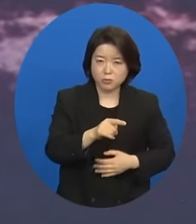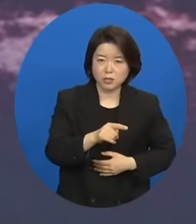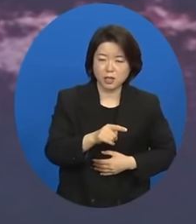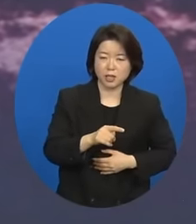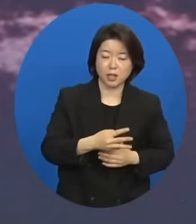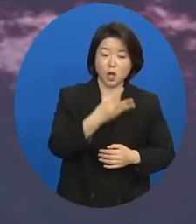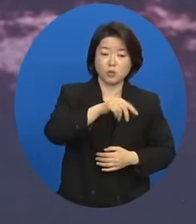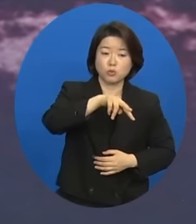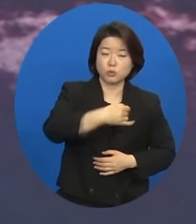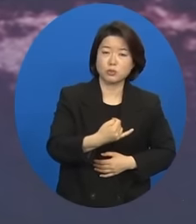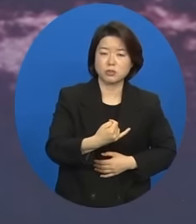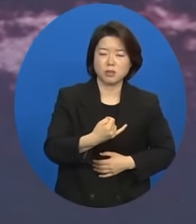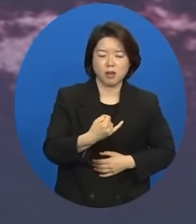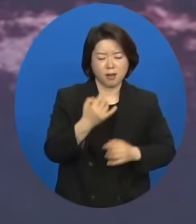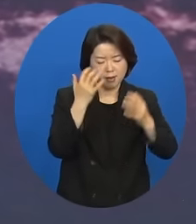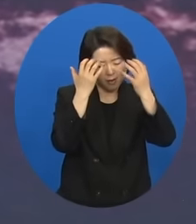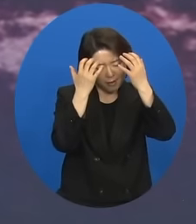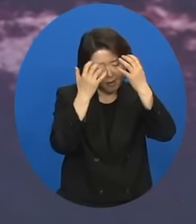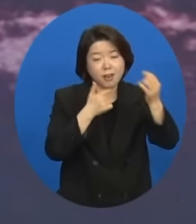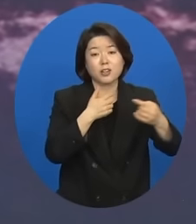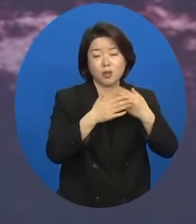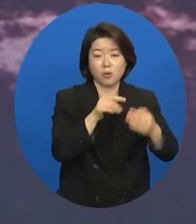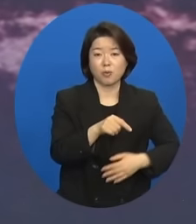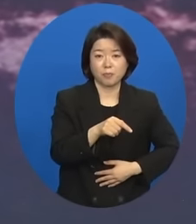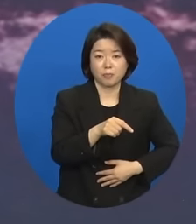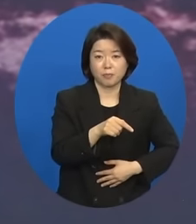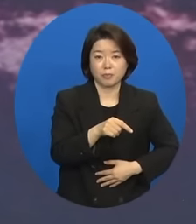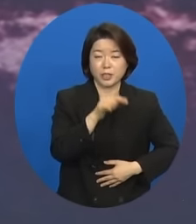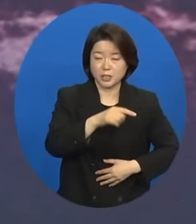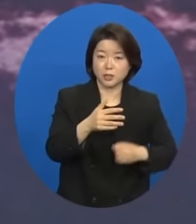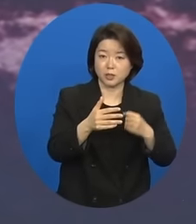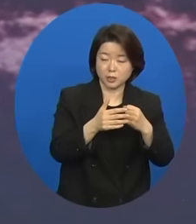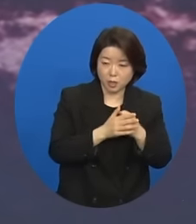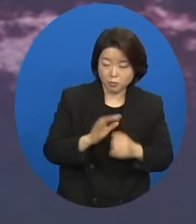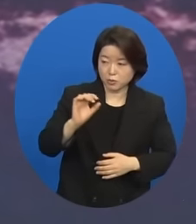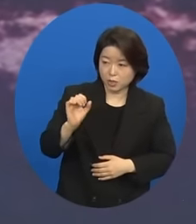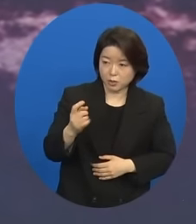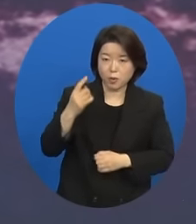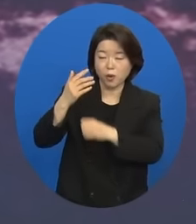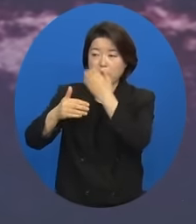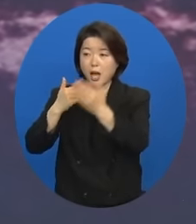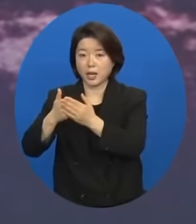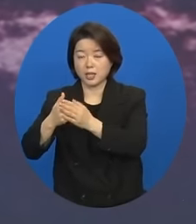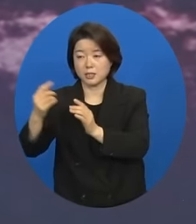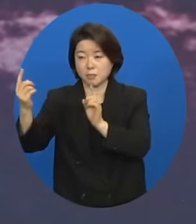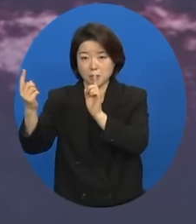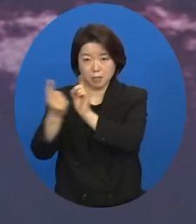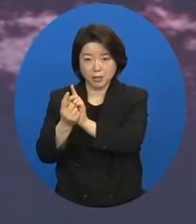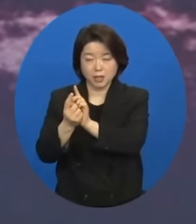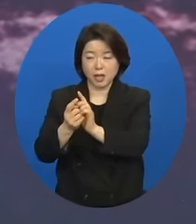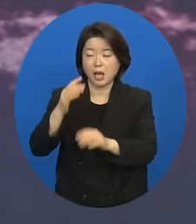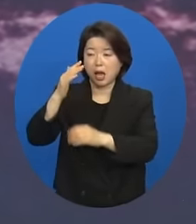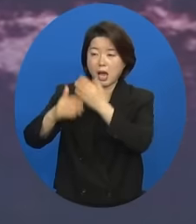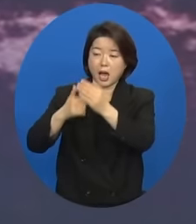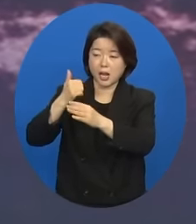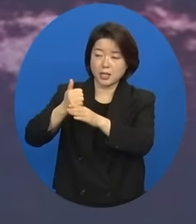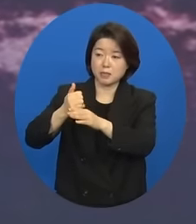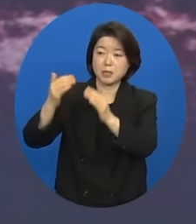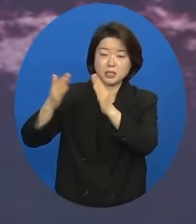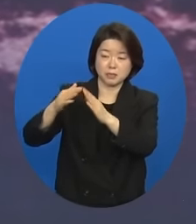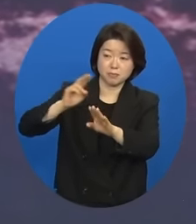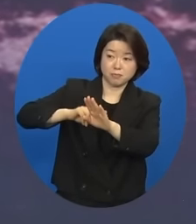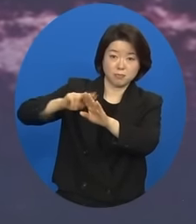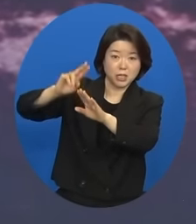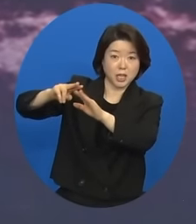루스를 경험하고 그러나 그것 때문에 하나님의 임 하나님의 집를 경험하는 그다음에 두 번째는